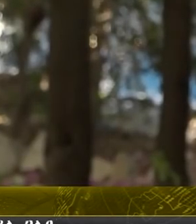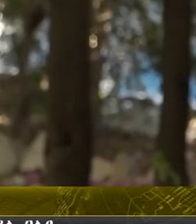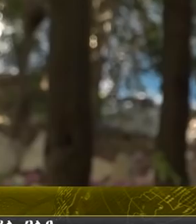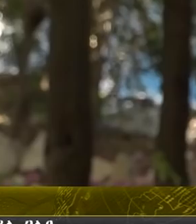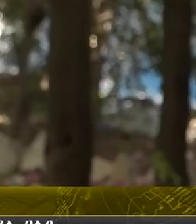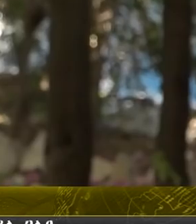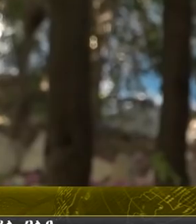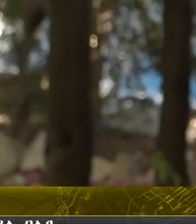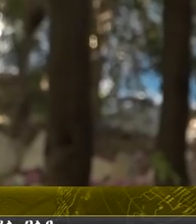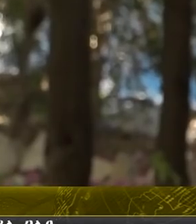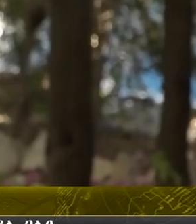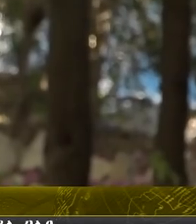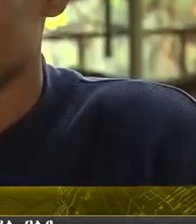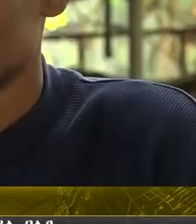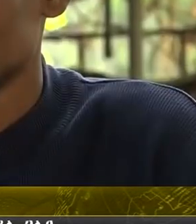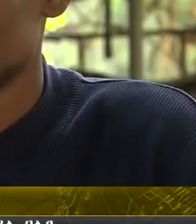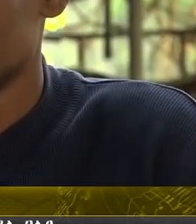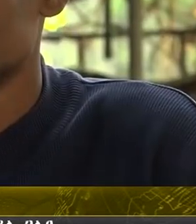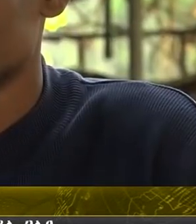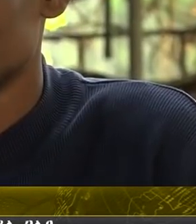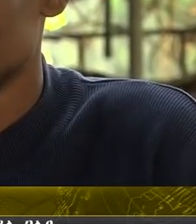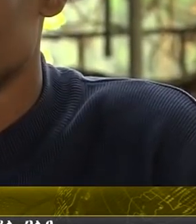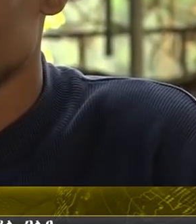9 ሃገራት እየ ንሳተፋሉ ነረን እቲ ውድድር